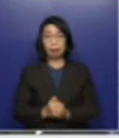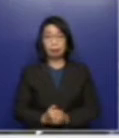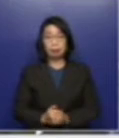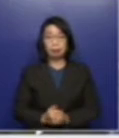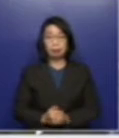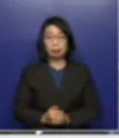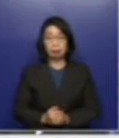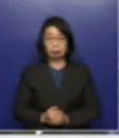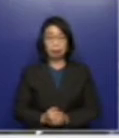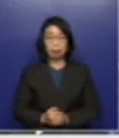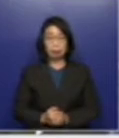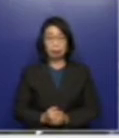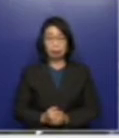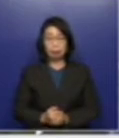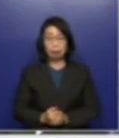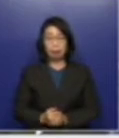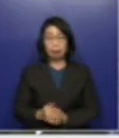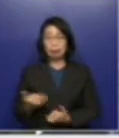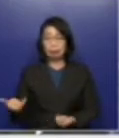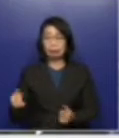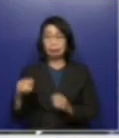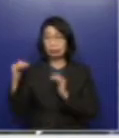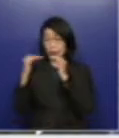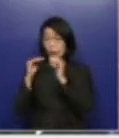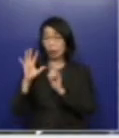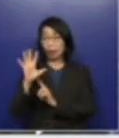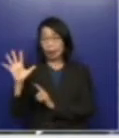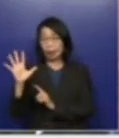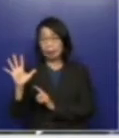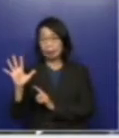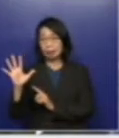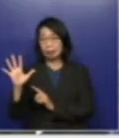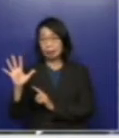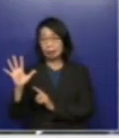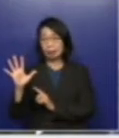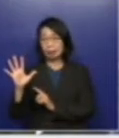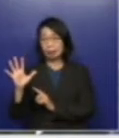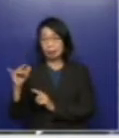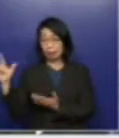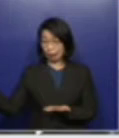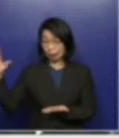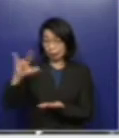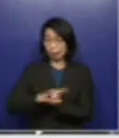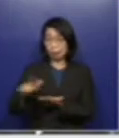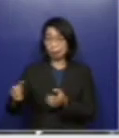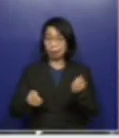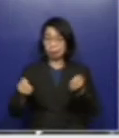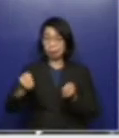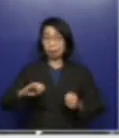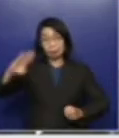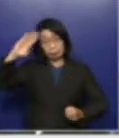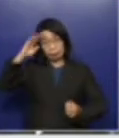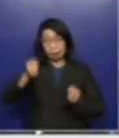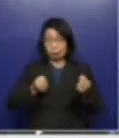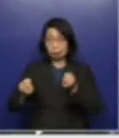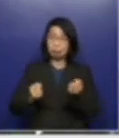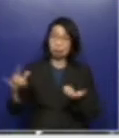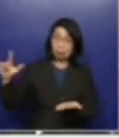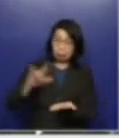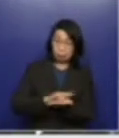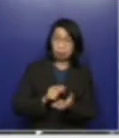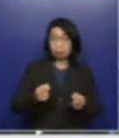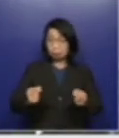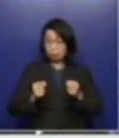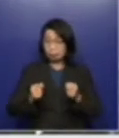ในข้อ5ก็เป็นสิทธิพิเศษที่ได้รับในฐานะที่เป็นผู้นำยานพาหนะเข้ามาทหารครับทห